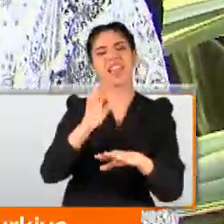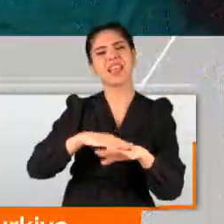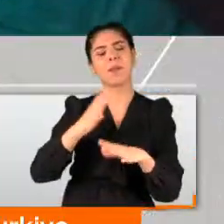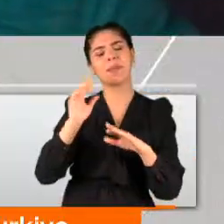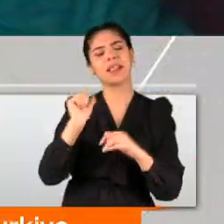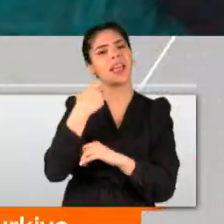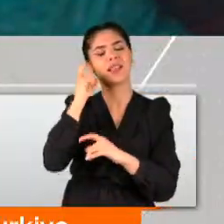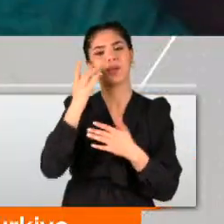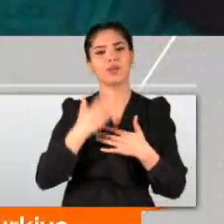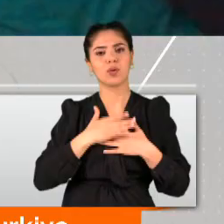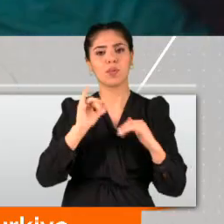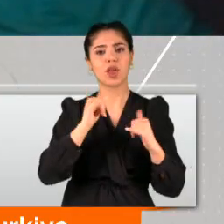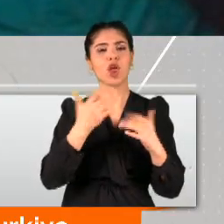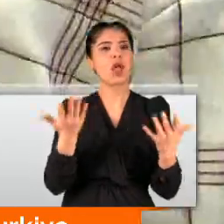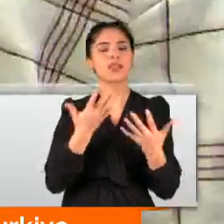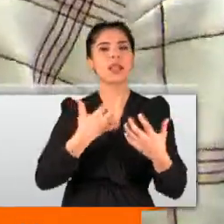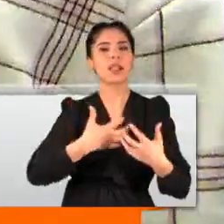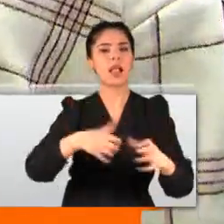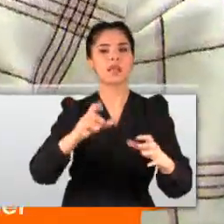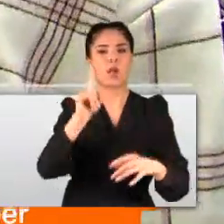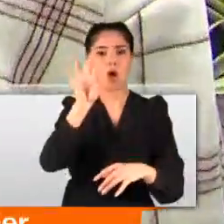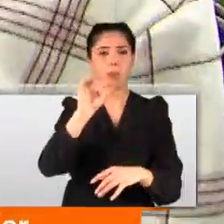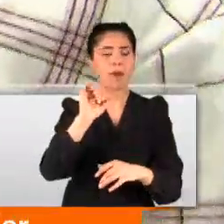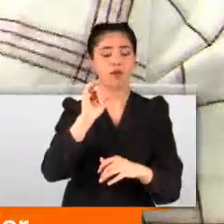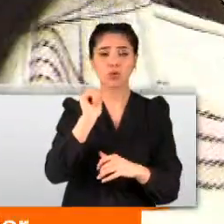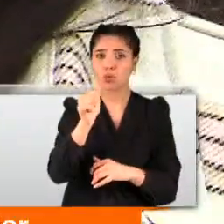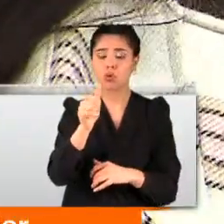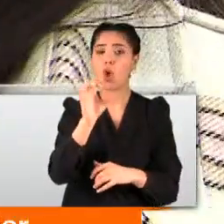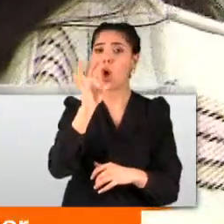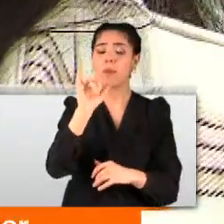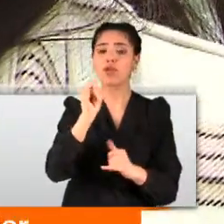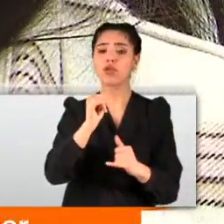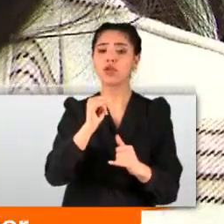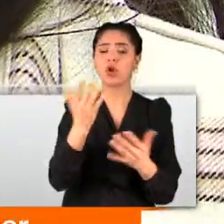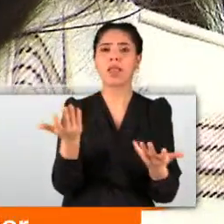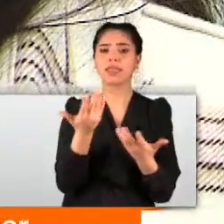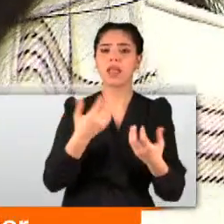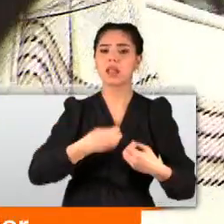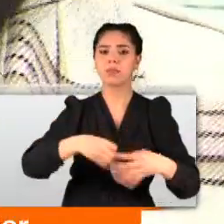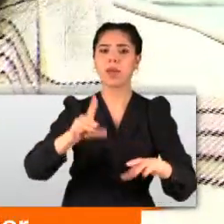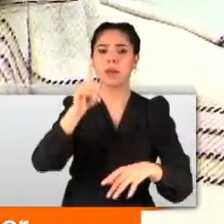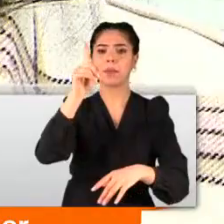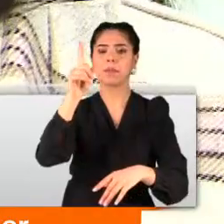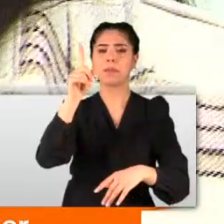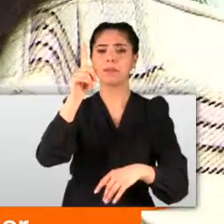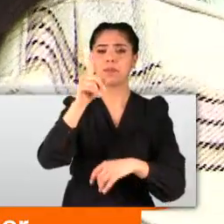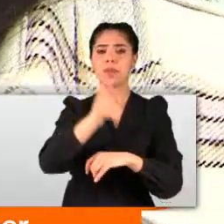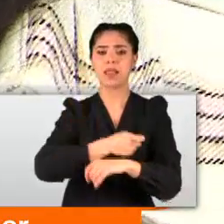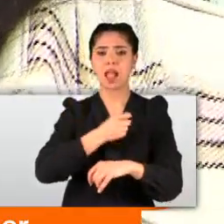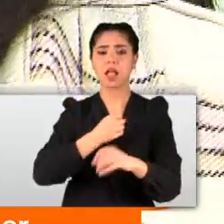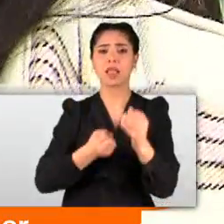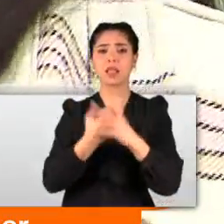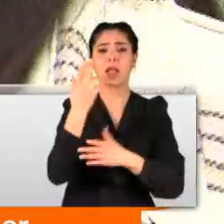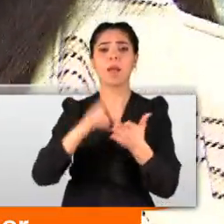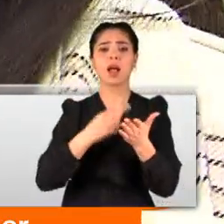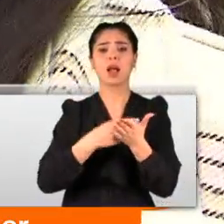gerektiğini düşünüyor peki kilolar nasıl Eridi 15 günde 15 kilo nasıl verdiniz günde bir saat yürüyüş yaptım Sabah kalktığımda yavrum